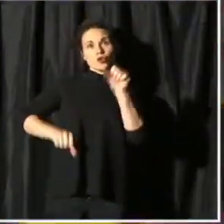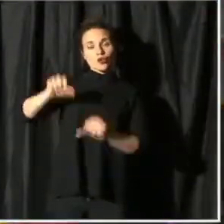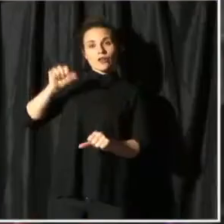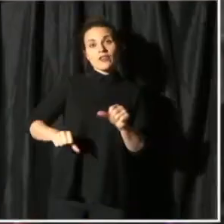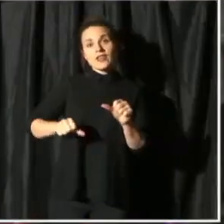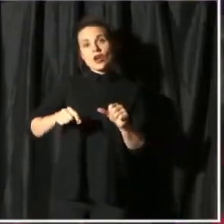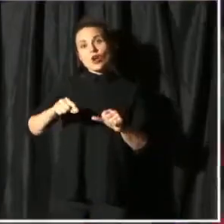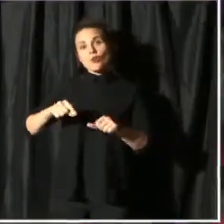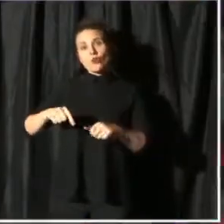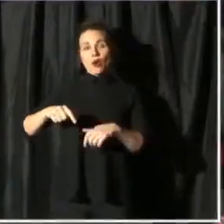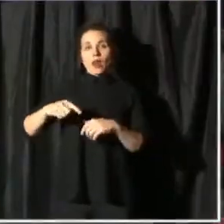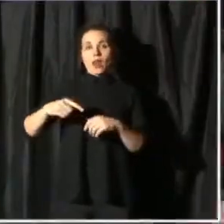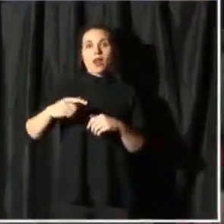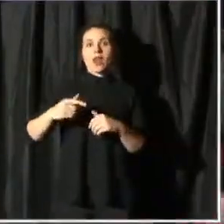heureux